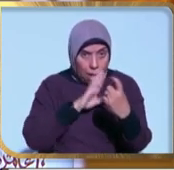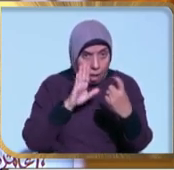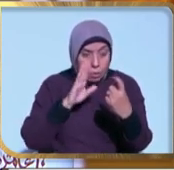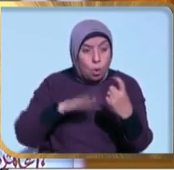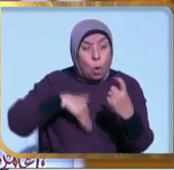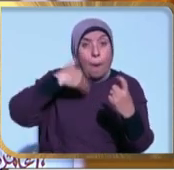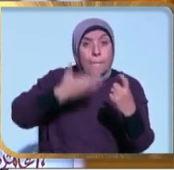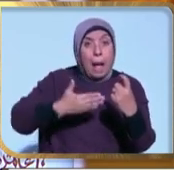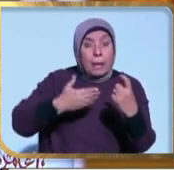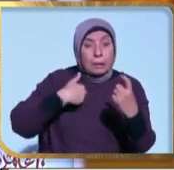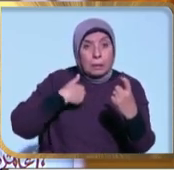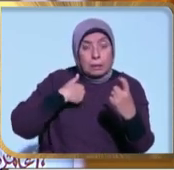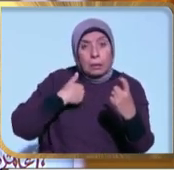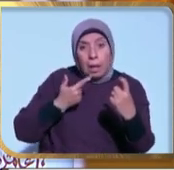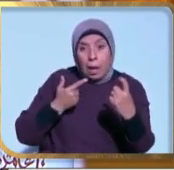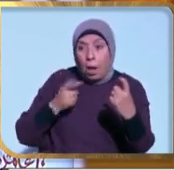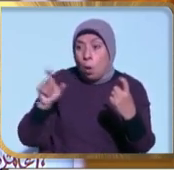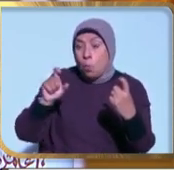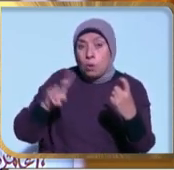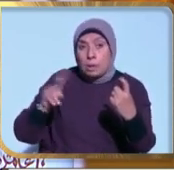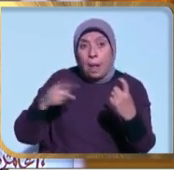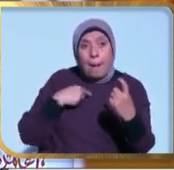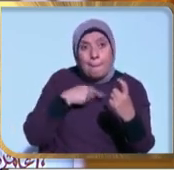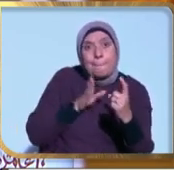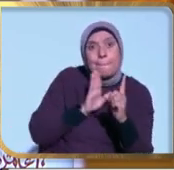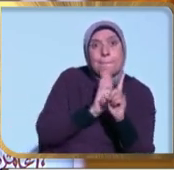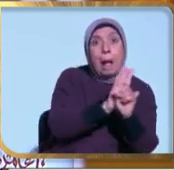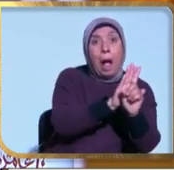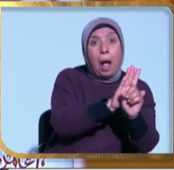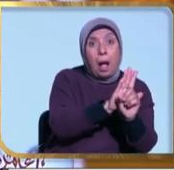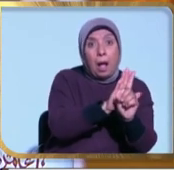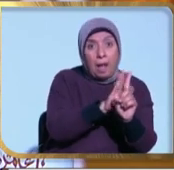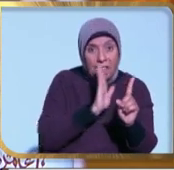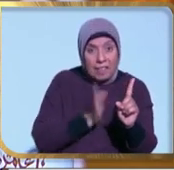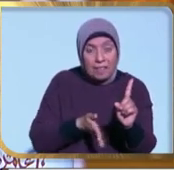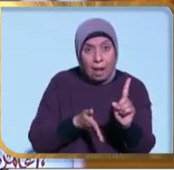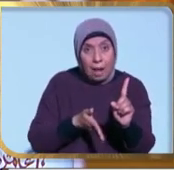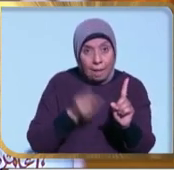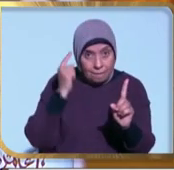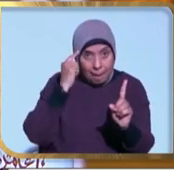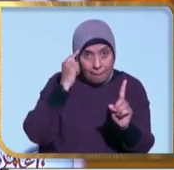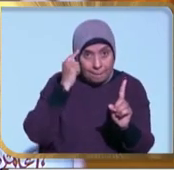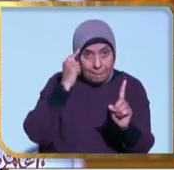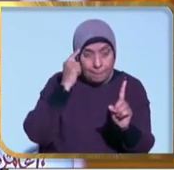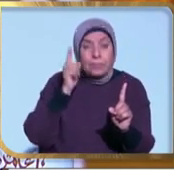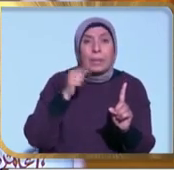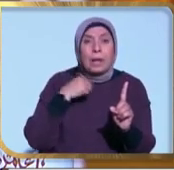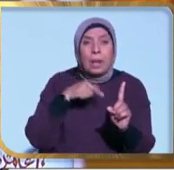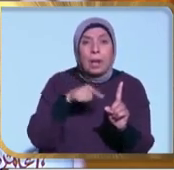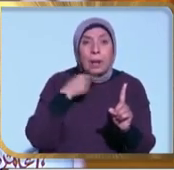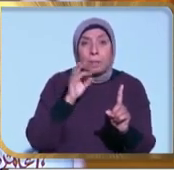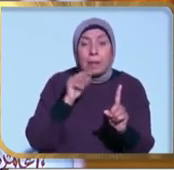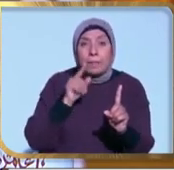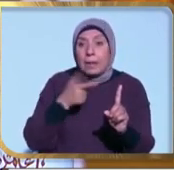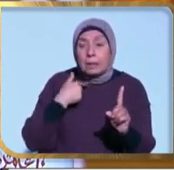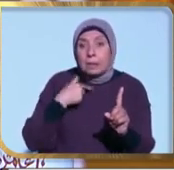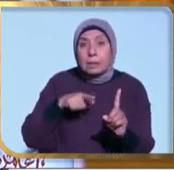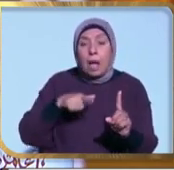الموالاه دي ممنوعه يعني الموالاه كمان في وقت الاذا وقت الحروب وقت النزاعات